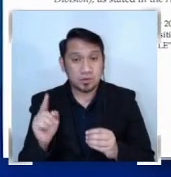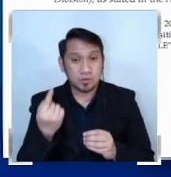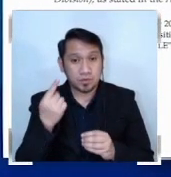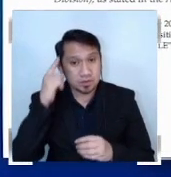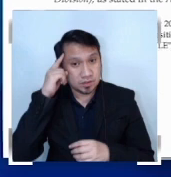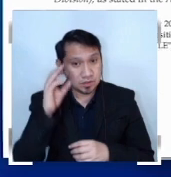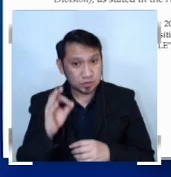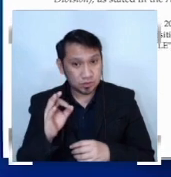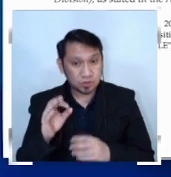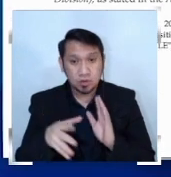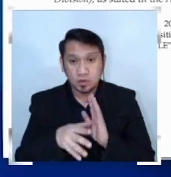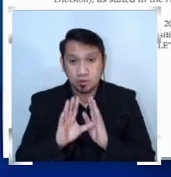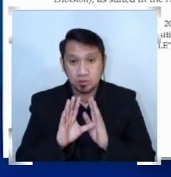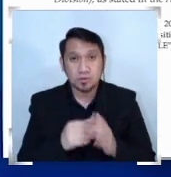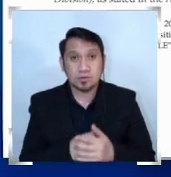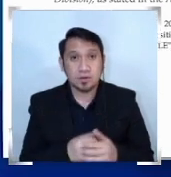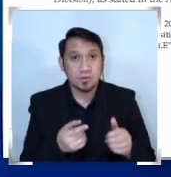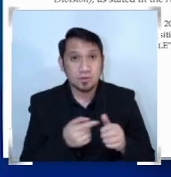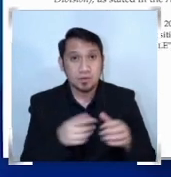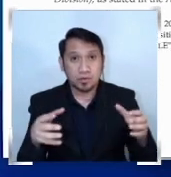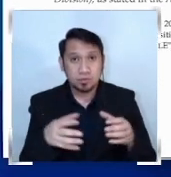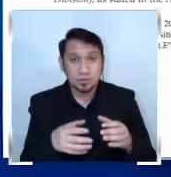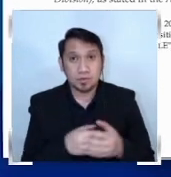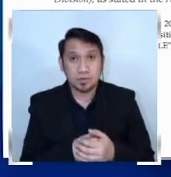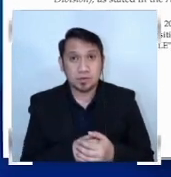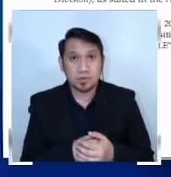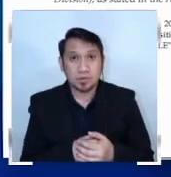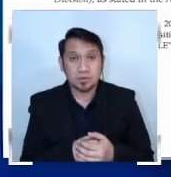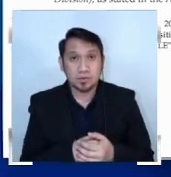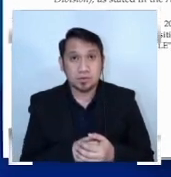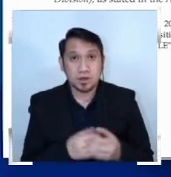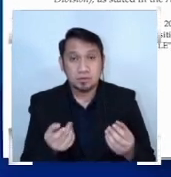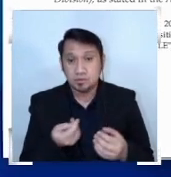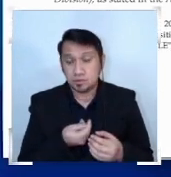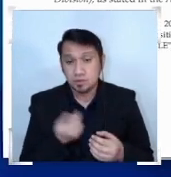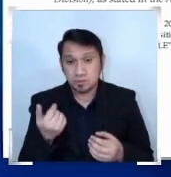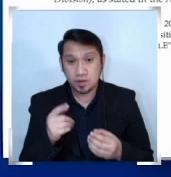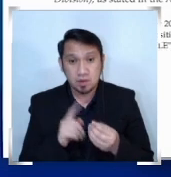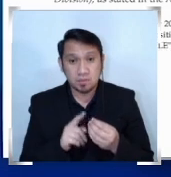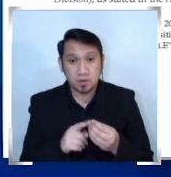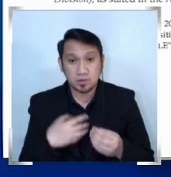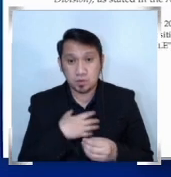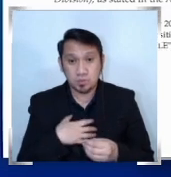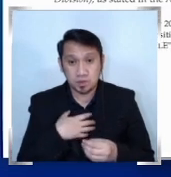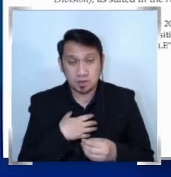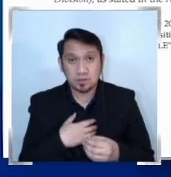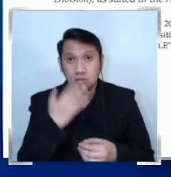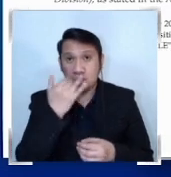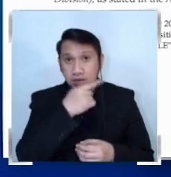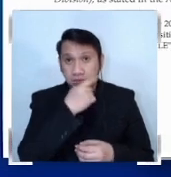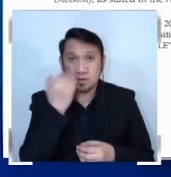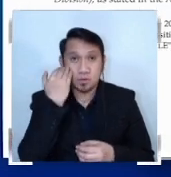Division. Ang COMELEC First Division ang unang nagbasura ng disqualification case laban kay Marcos dahil sa kakulangan umano